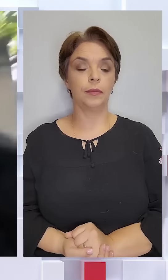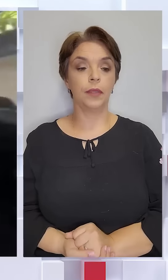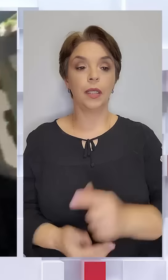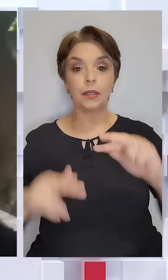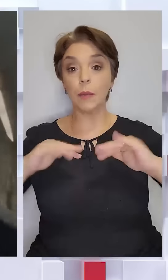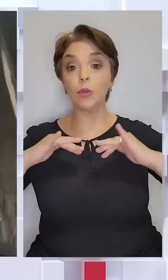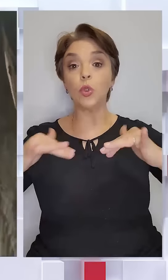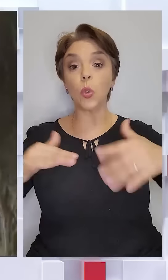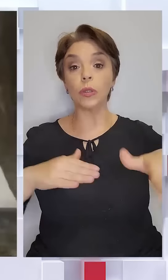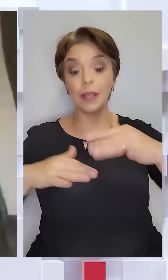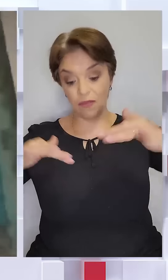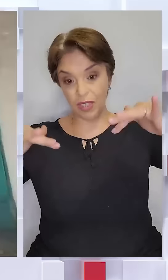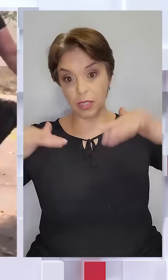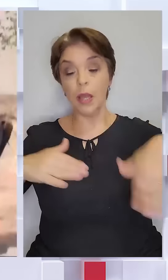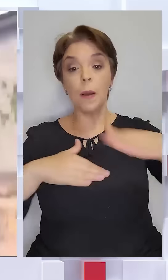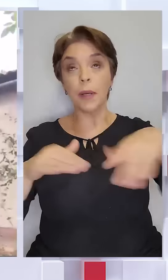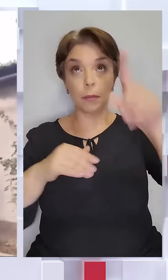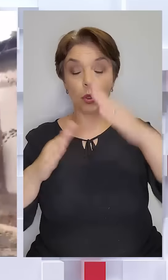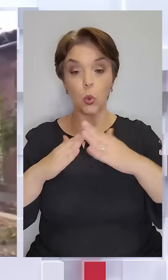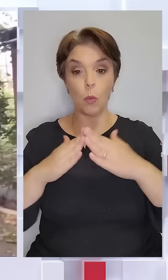Там дрон прямо над домом літає, висить там.